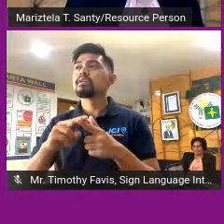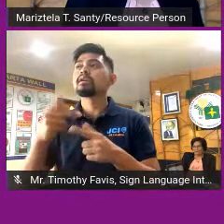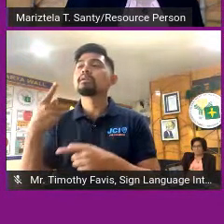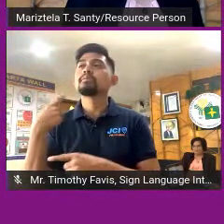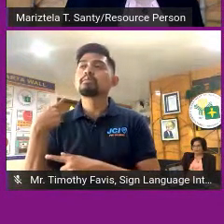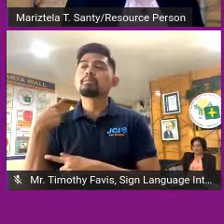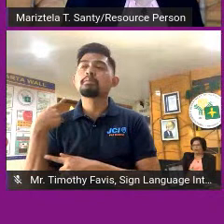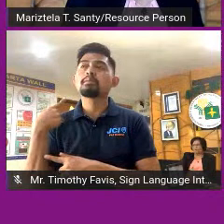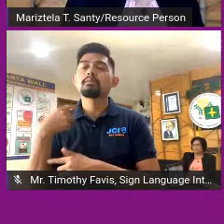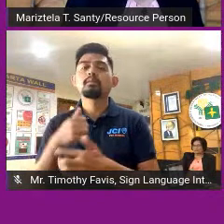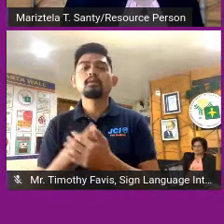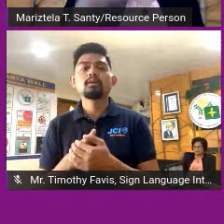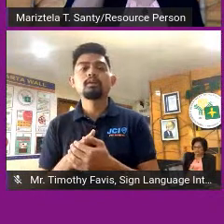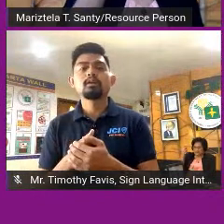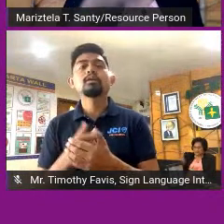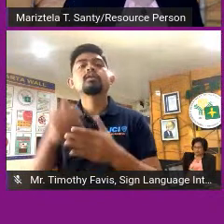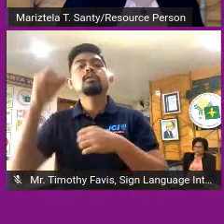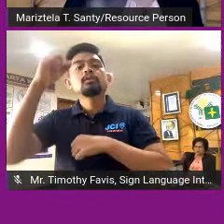your balangkas, your